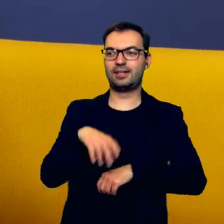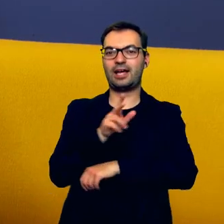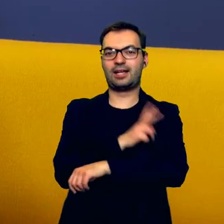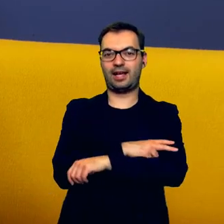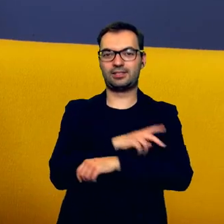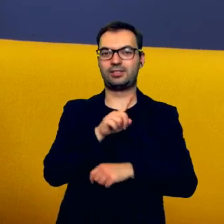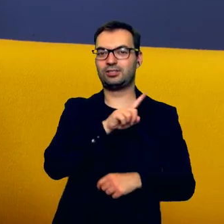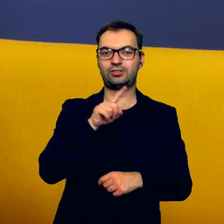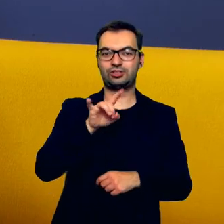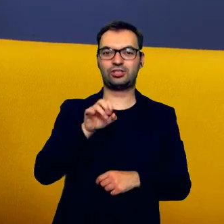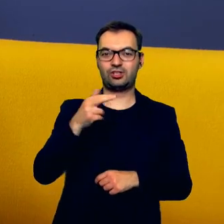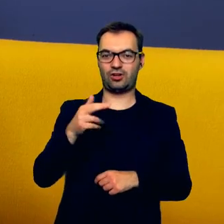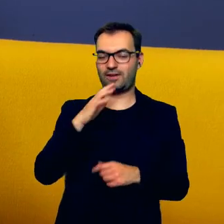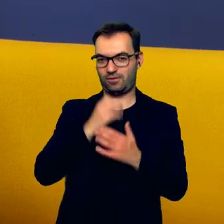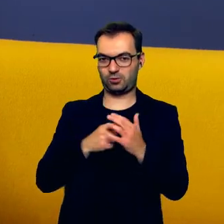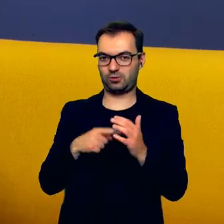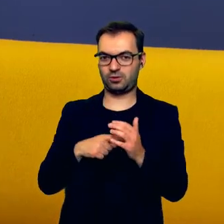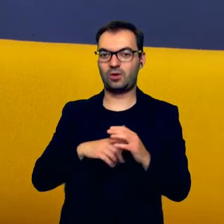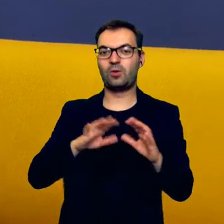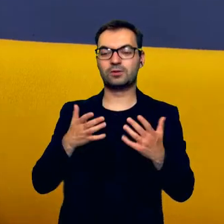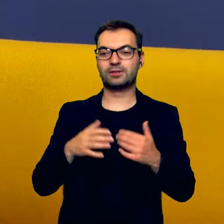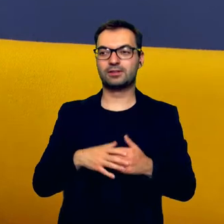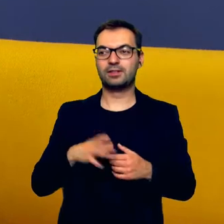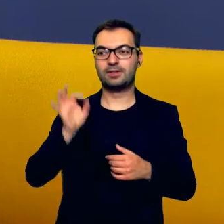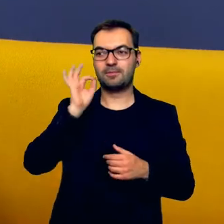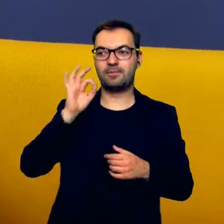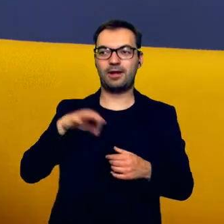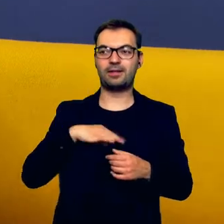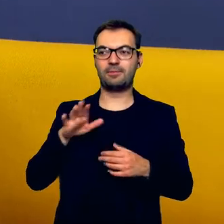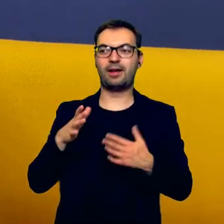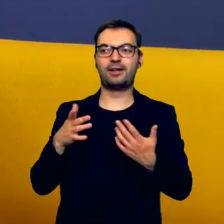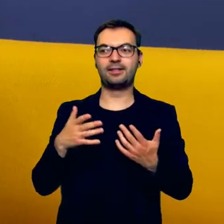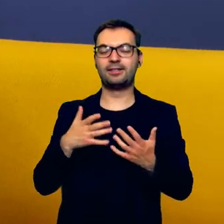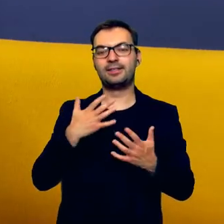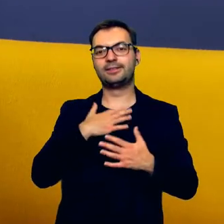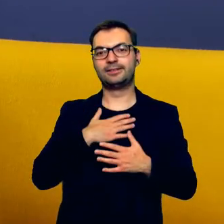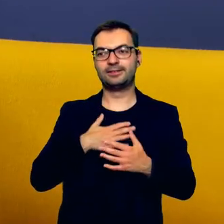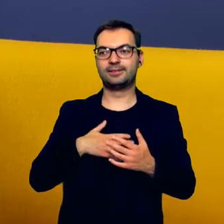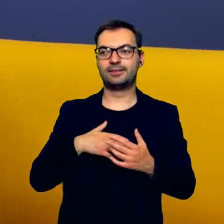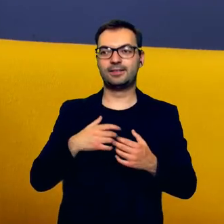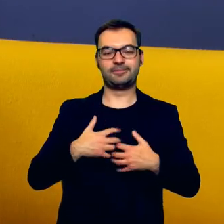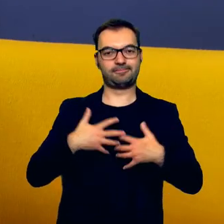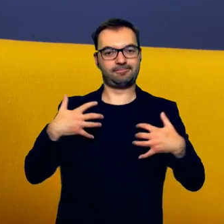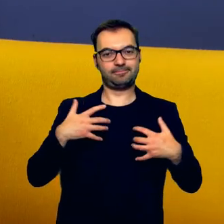Jan Henryk Żychoń wykorzystuje. Otóż ta pani ma słabość do postawnych mężczyzn,